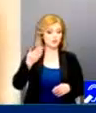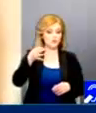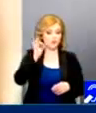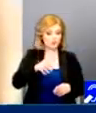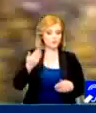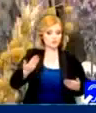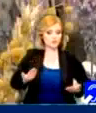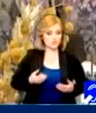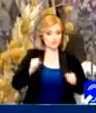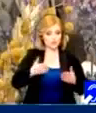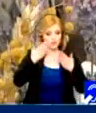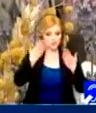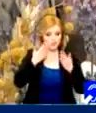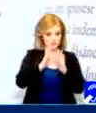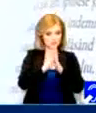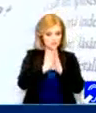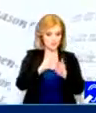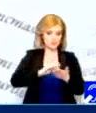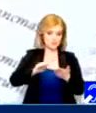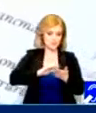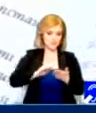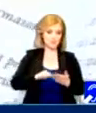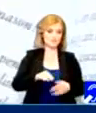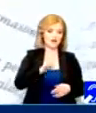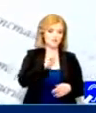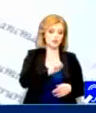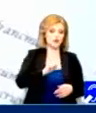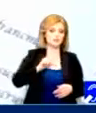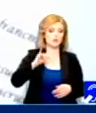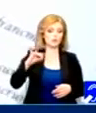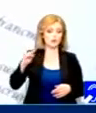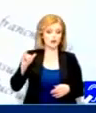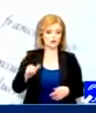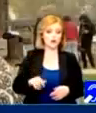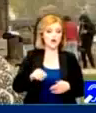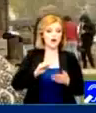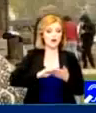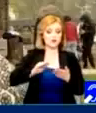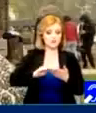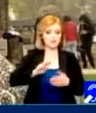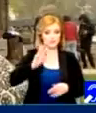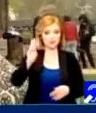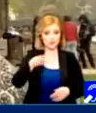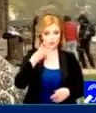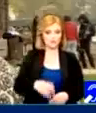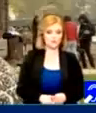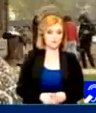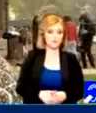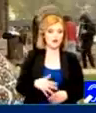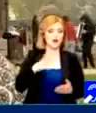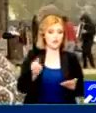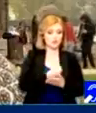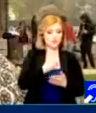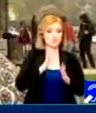noua apariție literară a Adrianei Ungureanu. Documentarea pentru scrierea acestei cărți a durat 3 ani. Da, a ieșit cum am vrut, cum mi-am